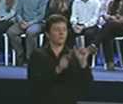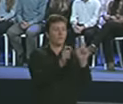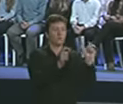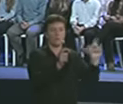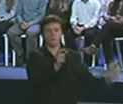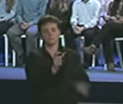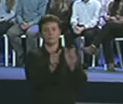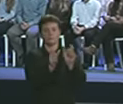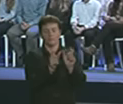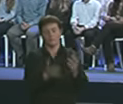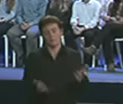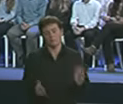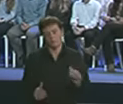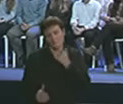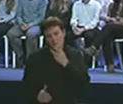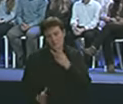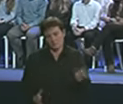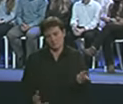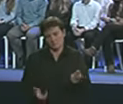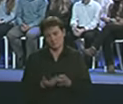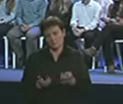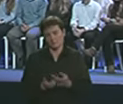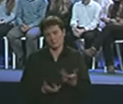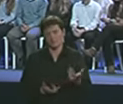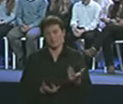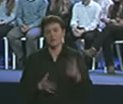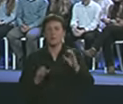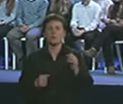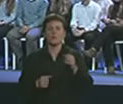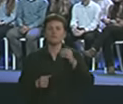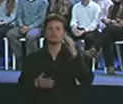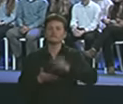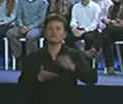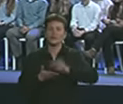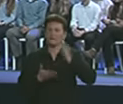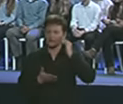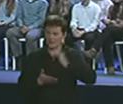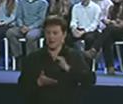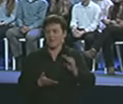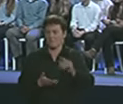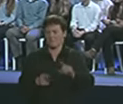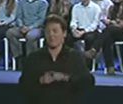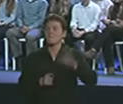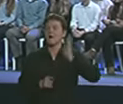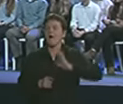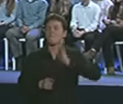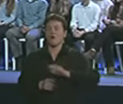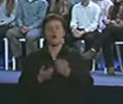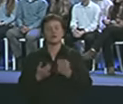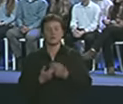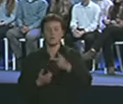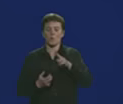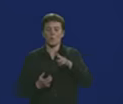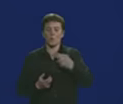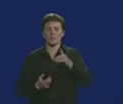Enfin, il suffit de lire « Risibles amours » et Kundera pour voir ce que, à certaines époques, comment on